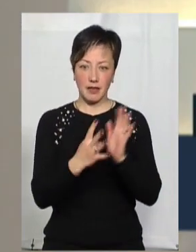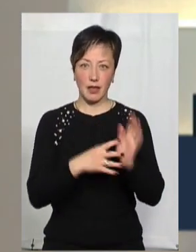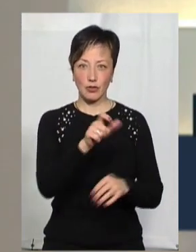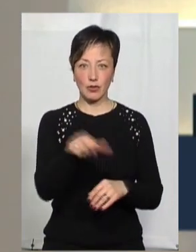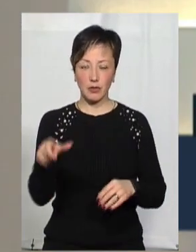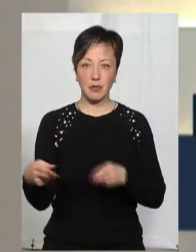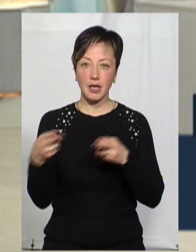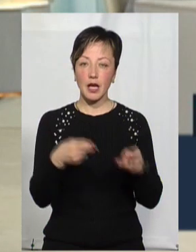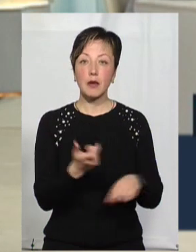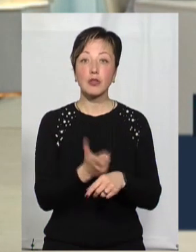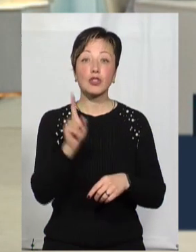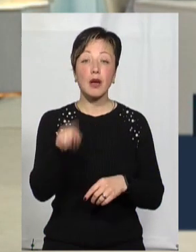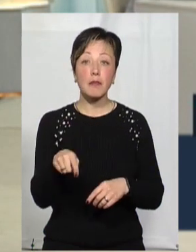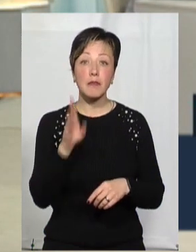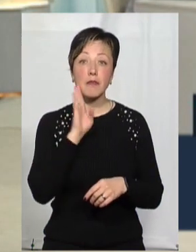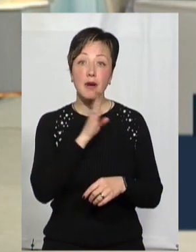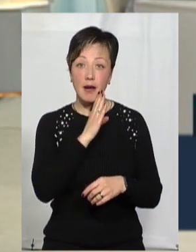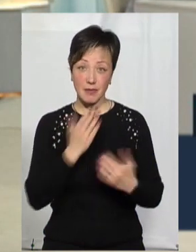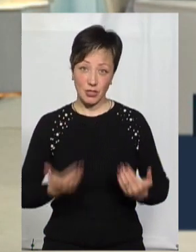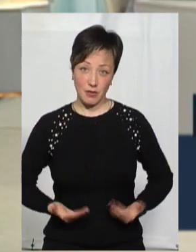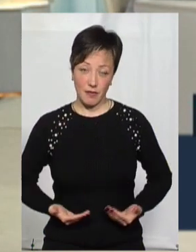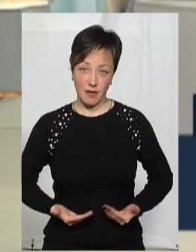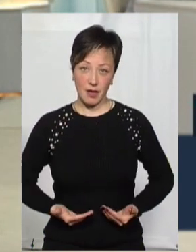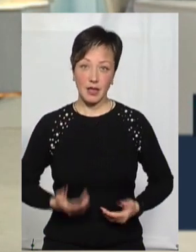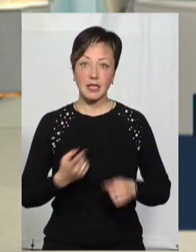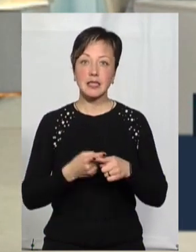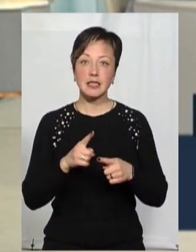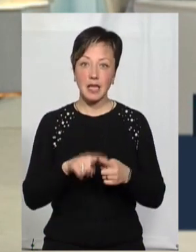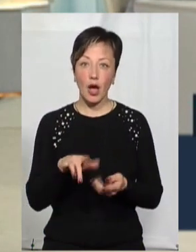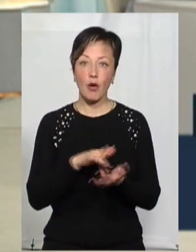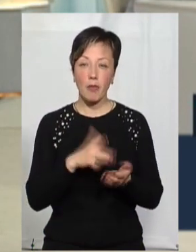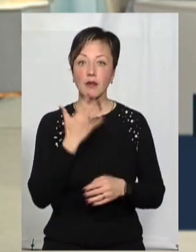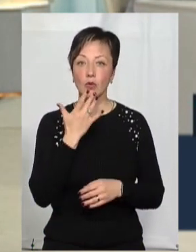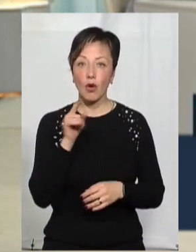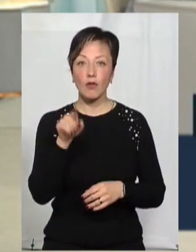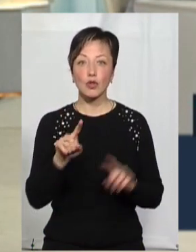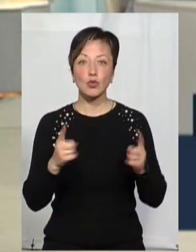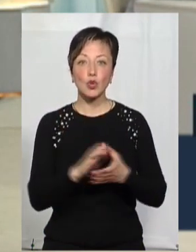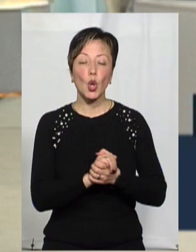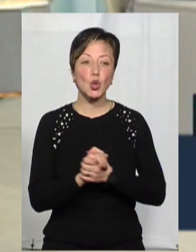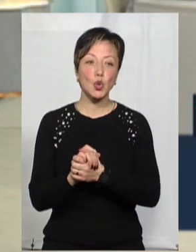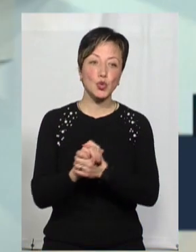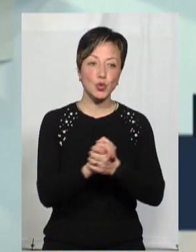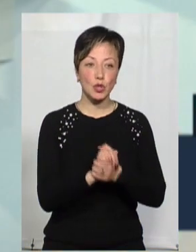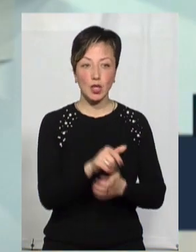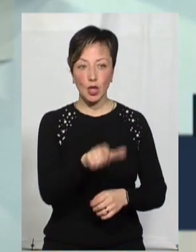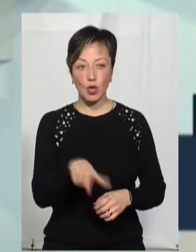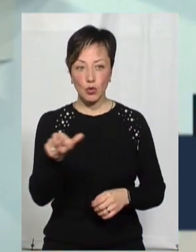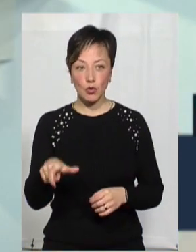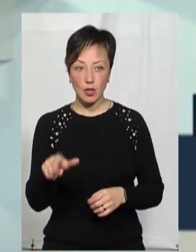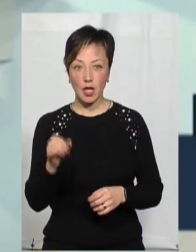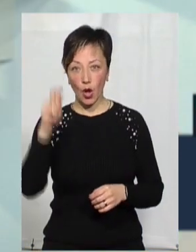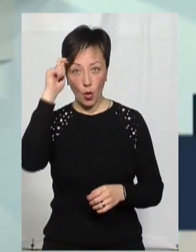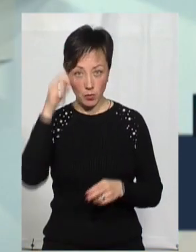приїхали, ще багато. Ви розумієте, більше того, там же ж мама їхня живе. Вони, це ромська національність, і вони дуже дружні люди. І